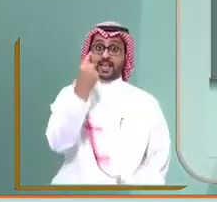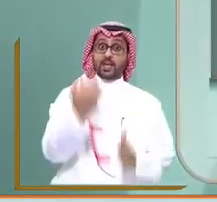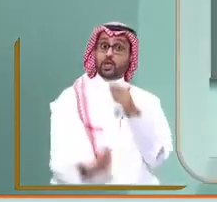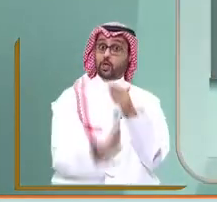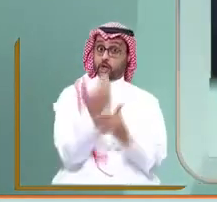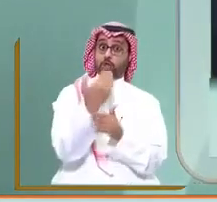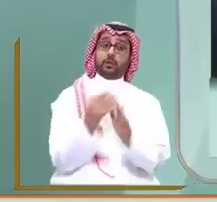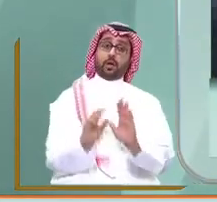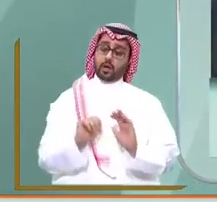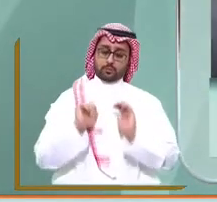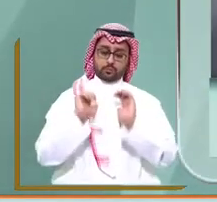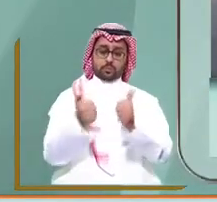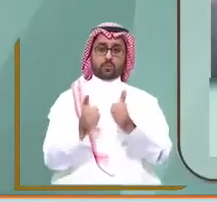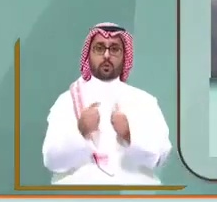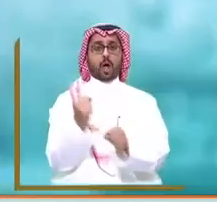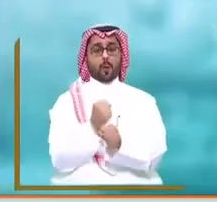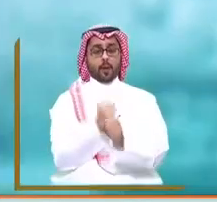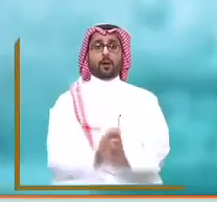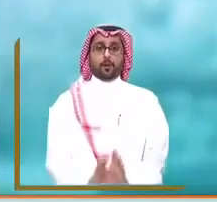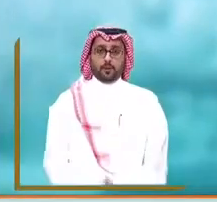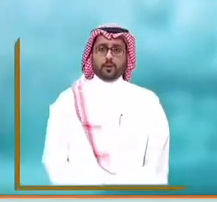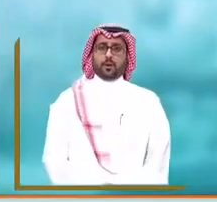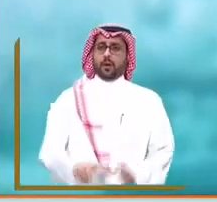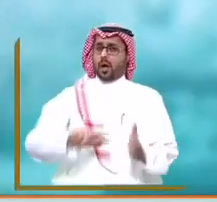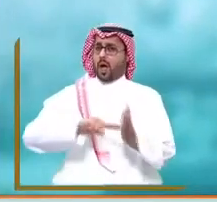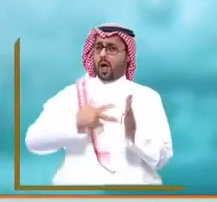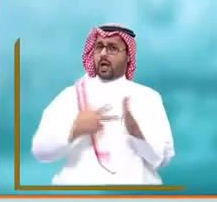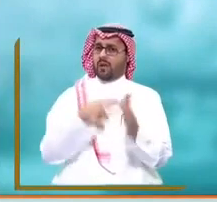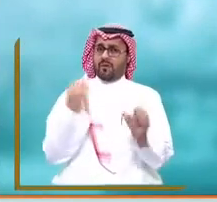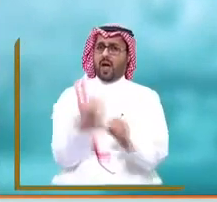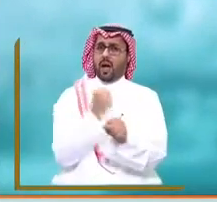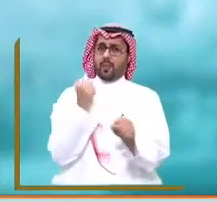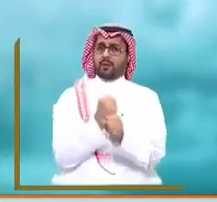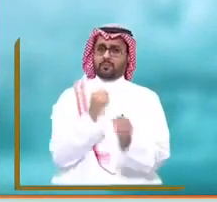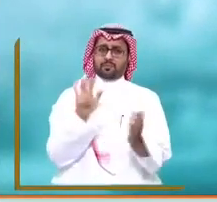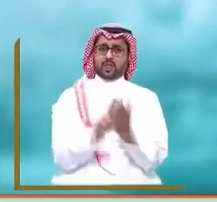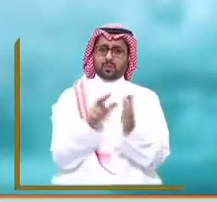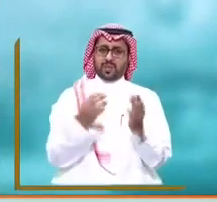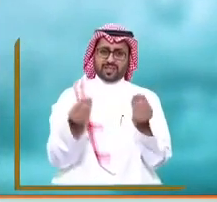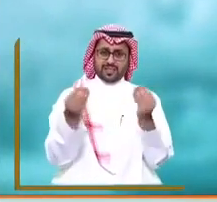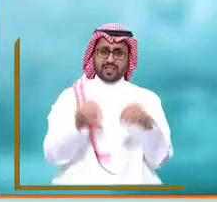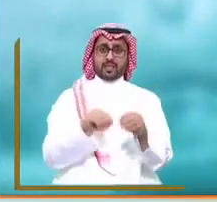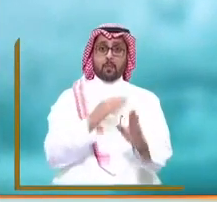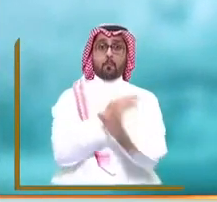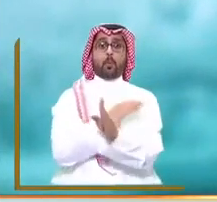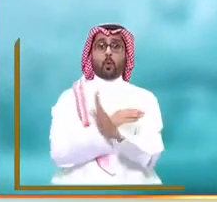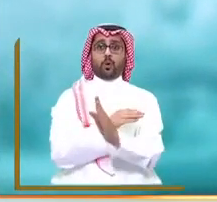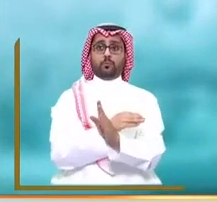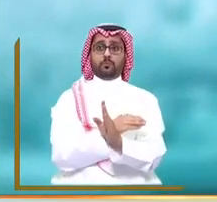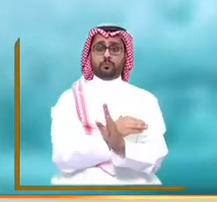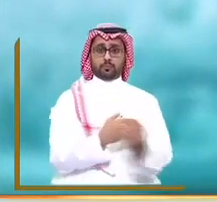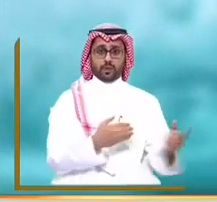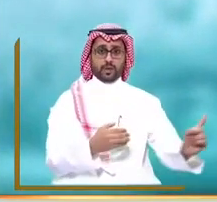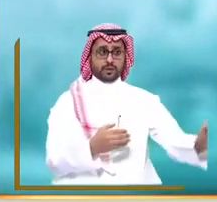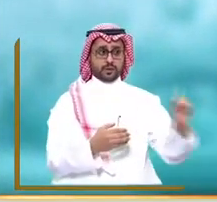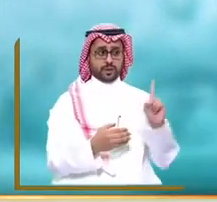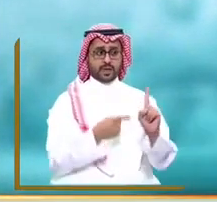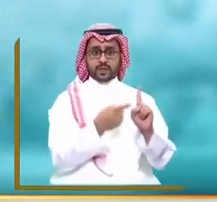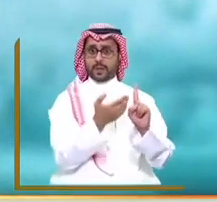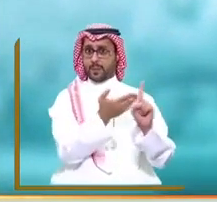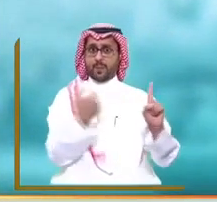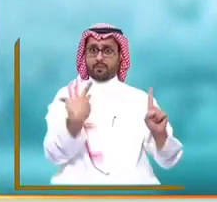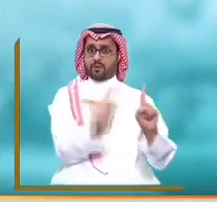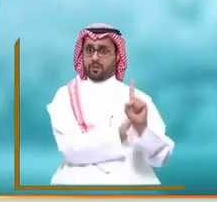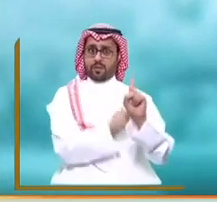في مطارات المملكة. طيب أستاذ إبراهيم، كيف سيتم تطبيق إجراءات المنع؟ في أي خطوة من